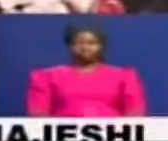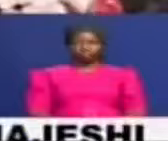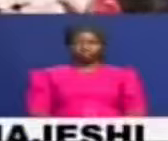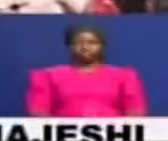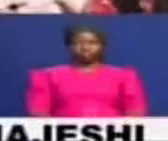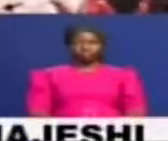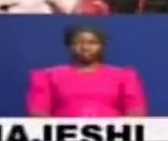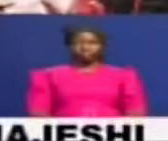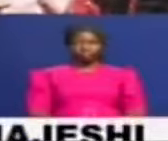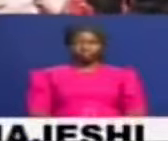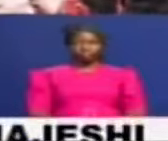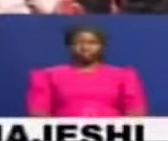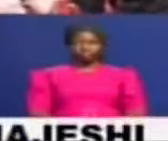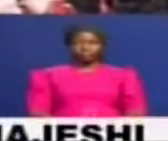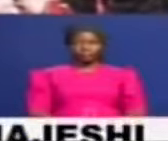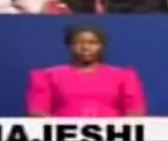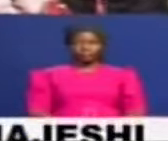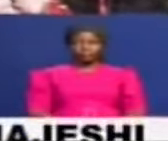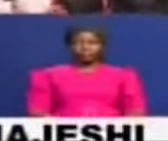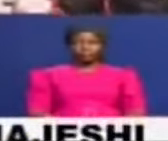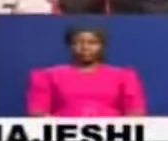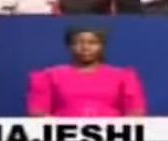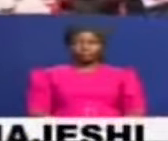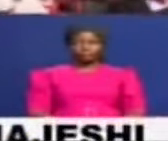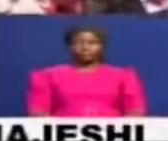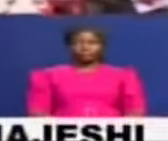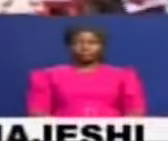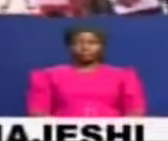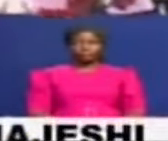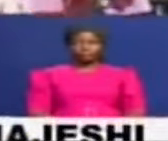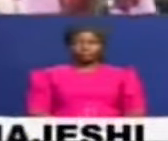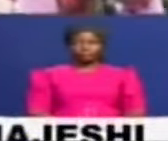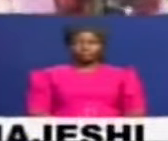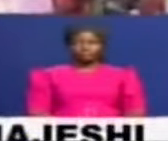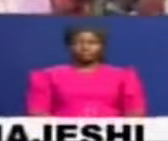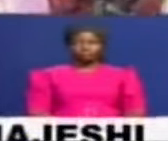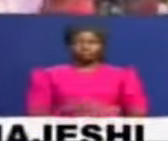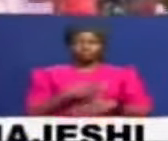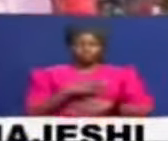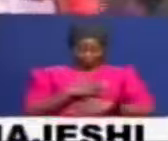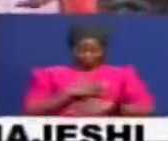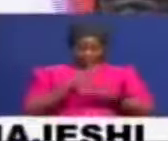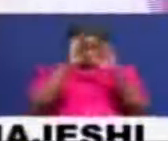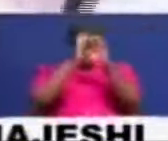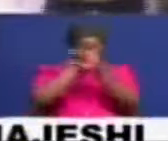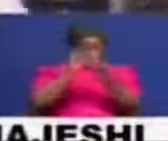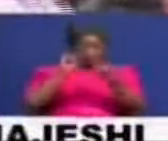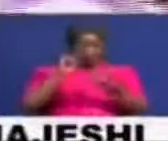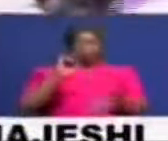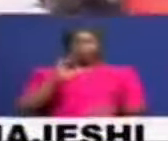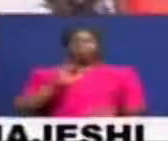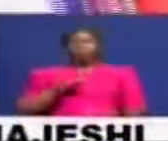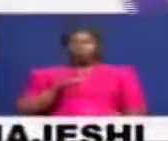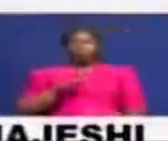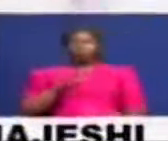1962 katika kaunti ya Siaya, na wakati ambapo aliweza kuingia katika kikosi kizima